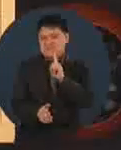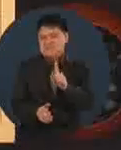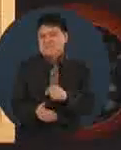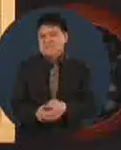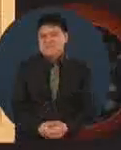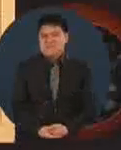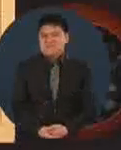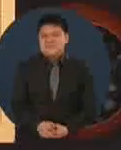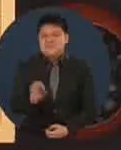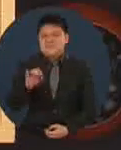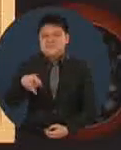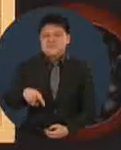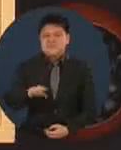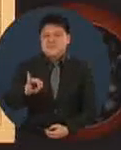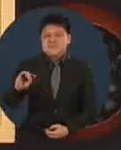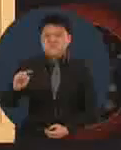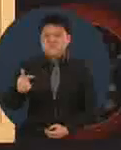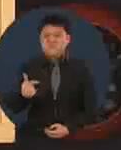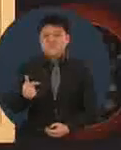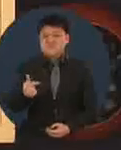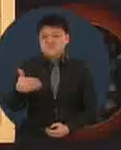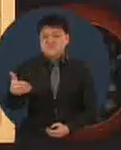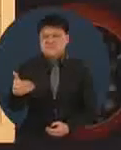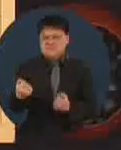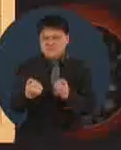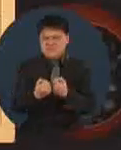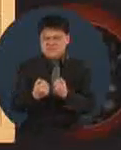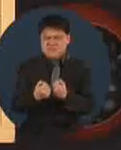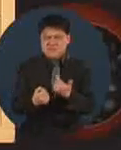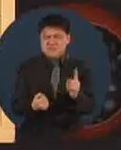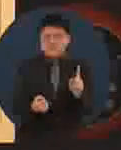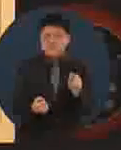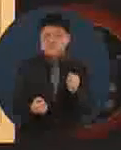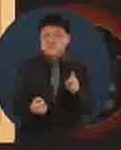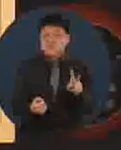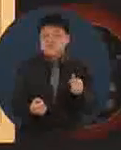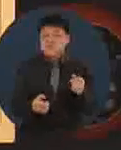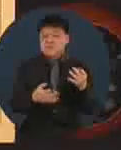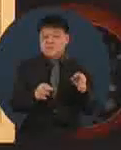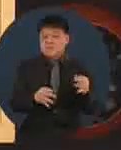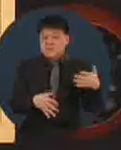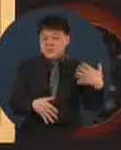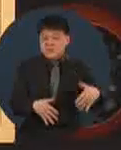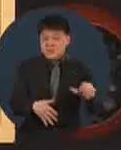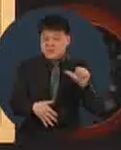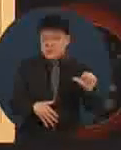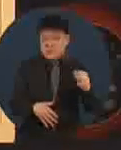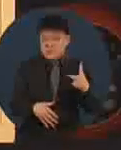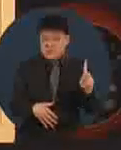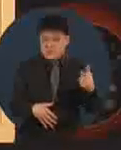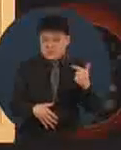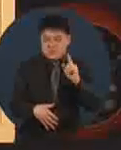자, 그런 위빈 구단과 맞서고 있는 나현 아마 5단입니다.